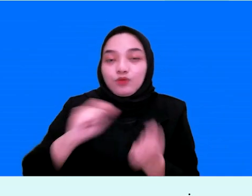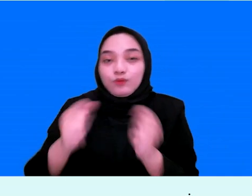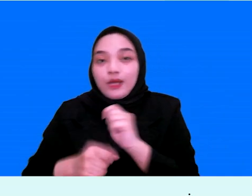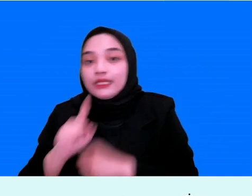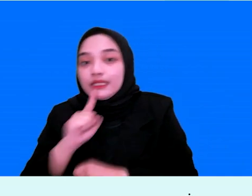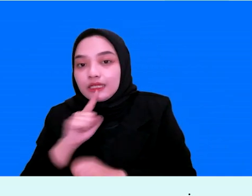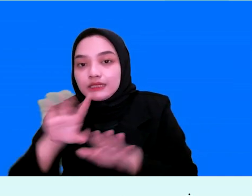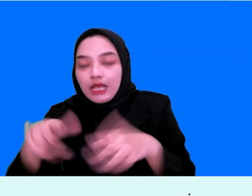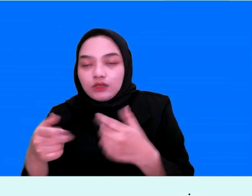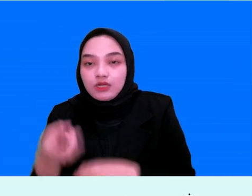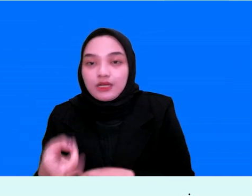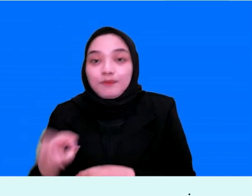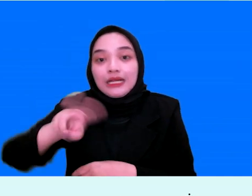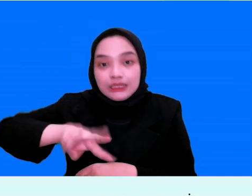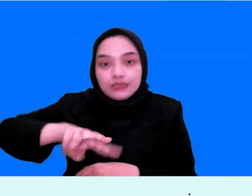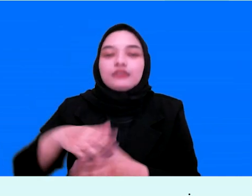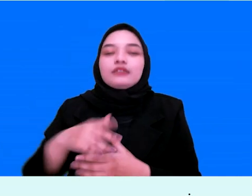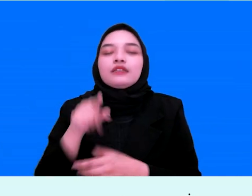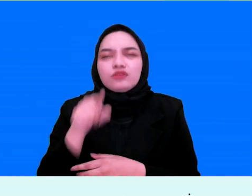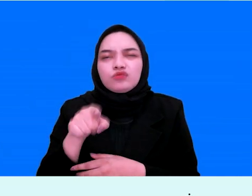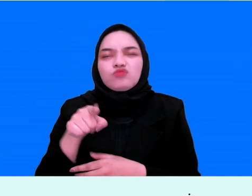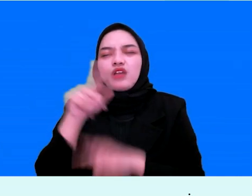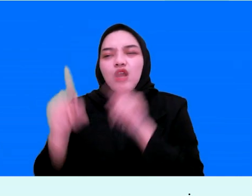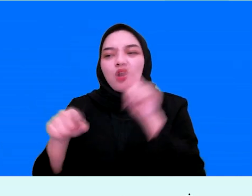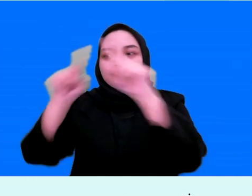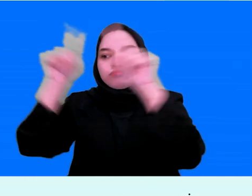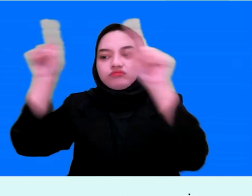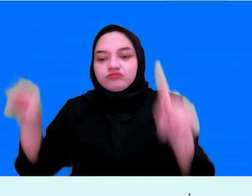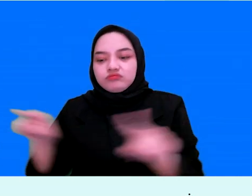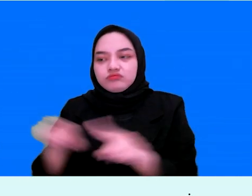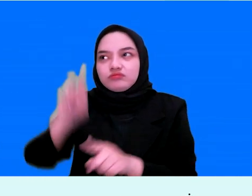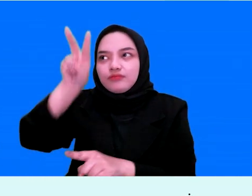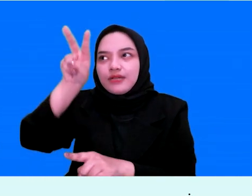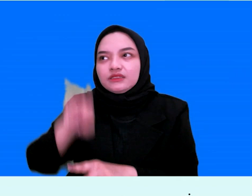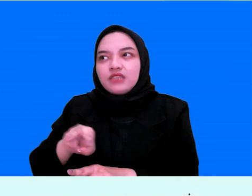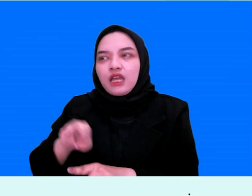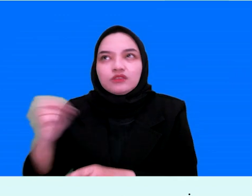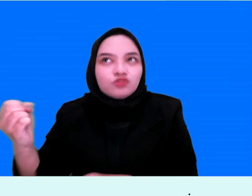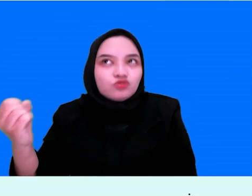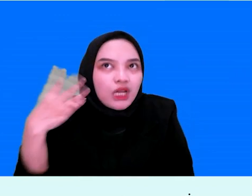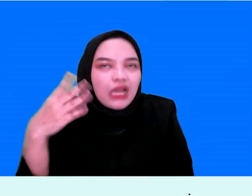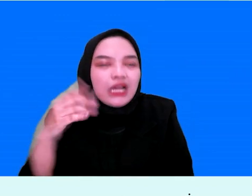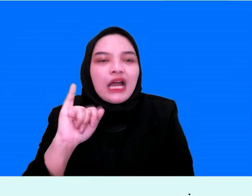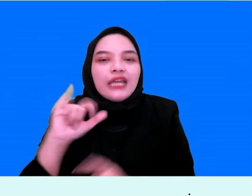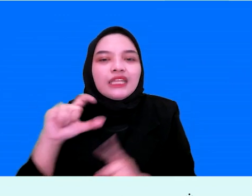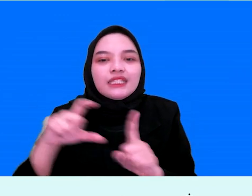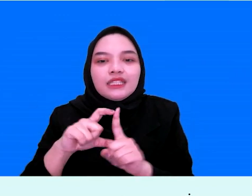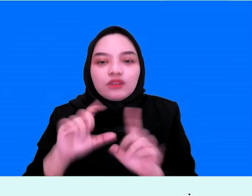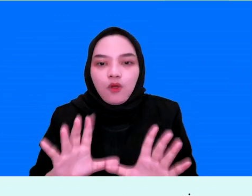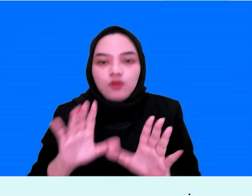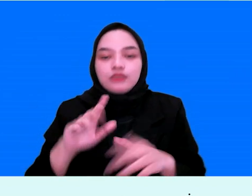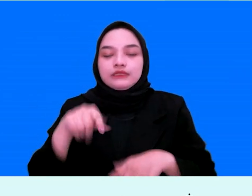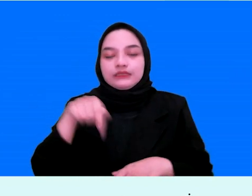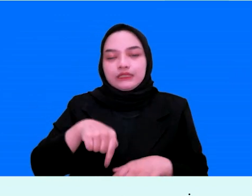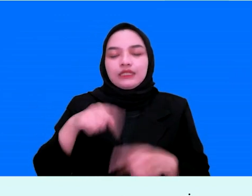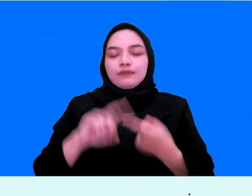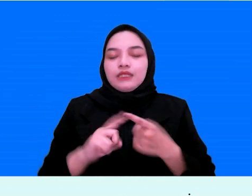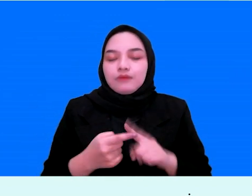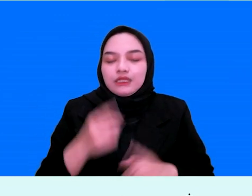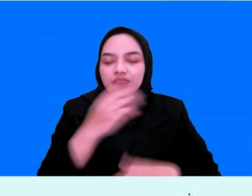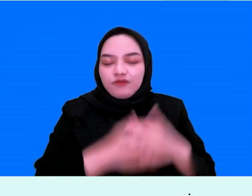mana oleh screen reader itu hanya terbaca ID. Di sini juga responden difabel